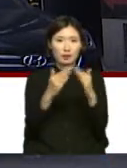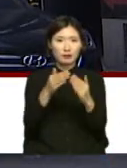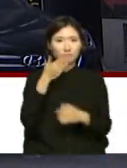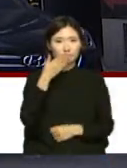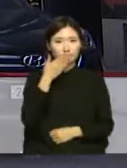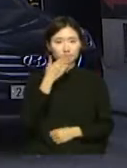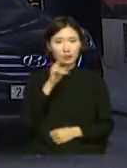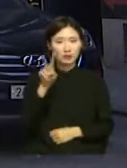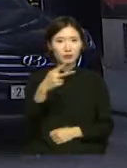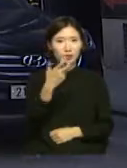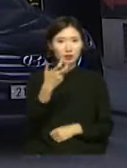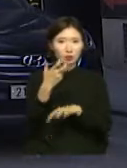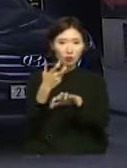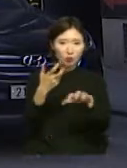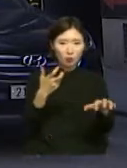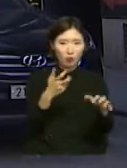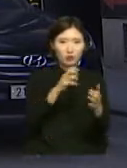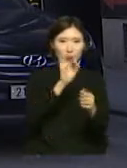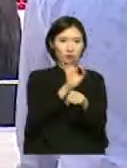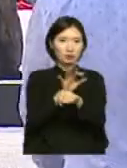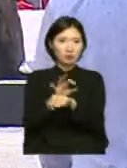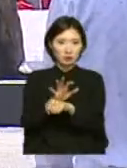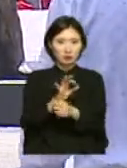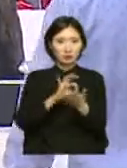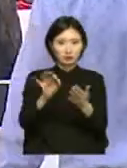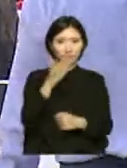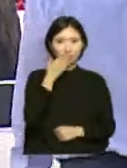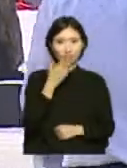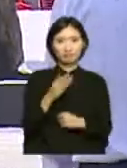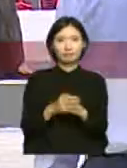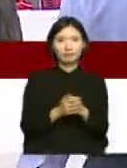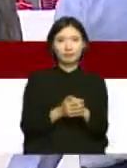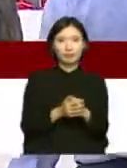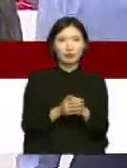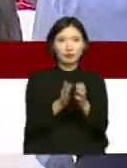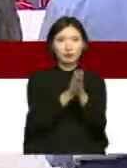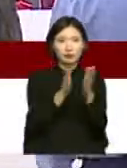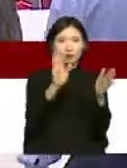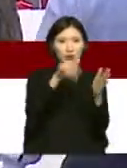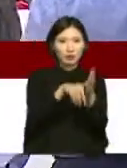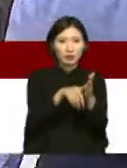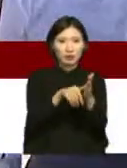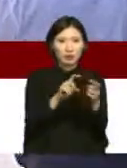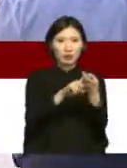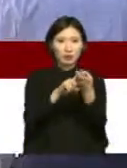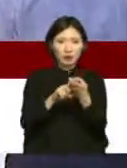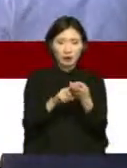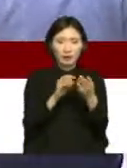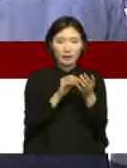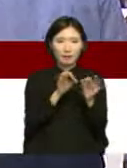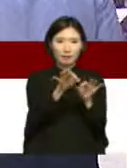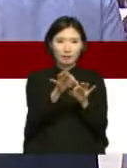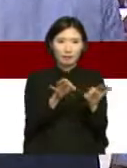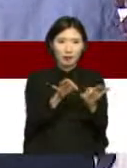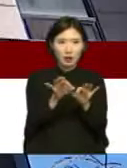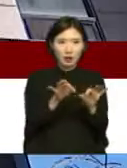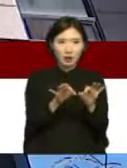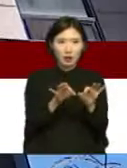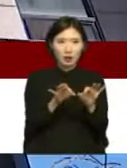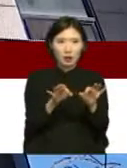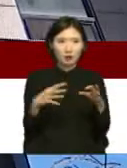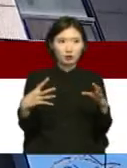가맹점 270여 곳에서 사용할 수 있습니다. 시작 당시에는 가맹점이 공공가맹점, 민간가맹점